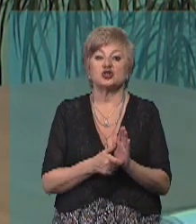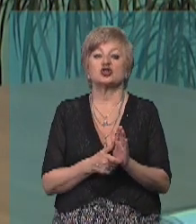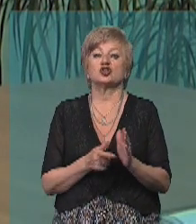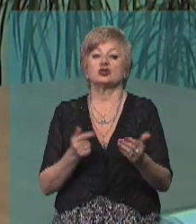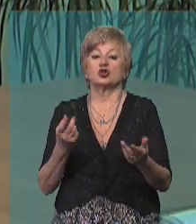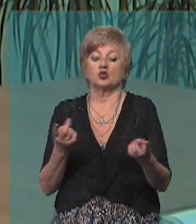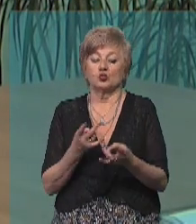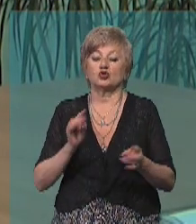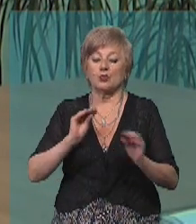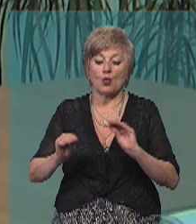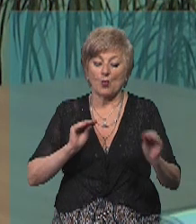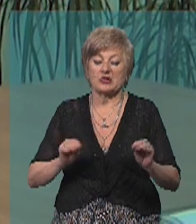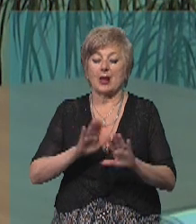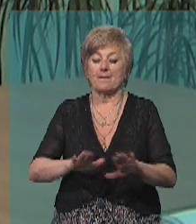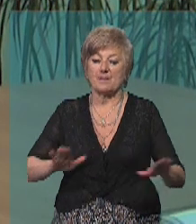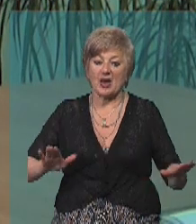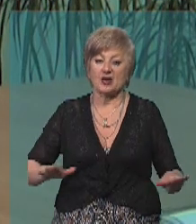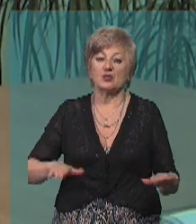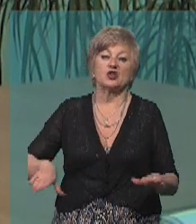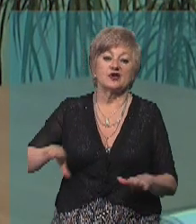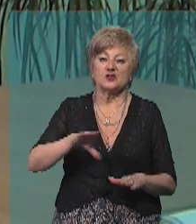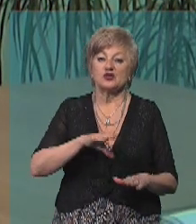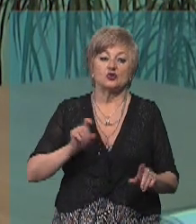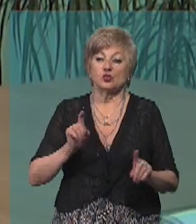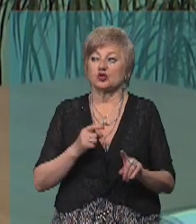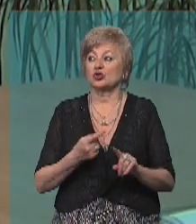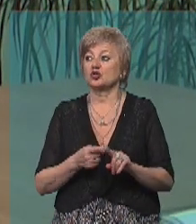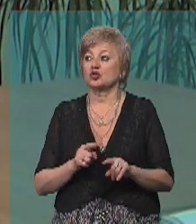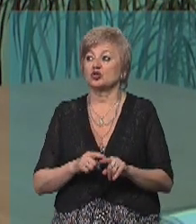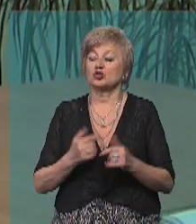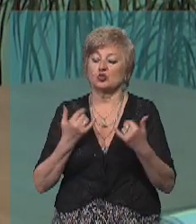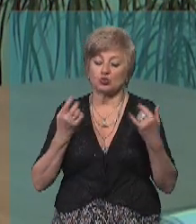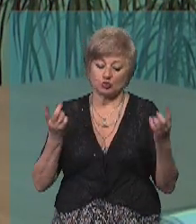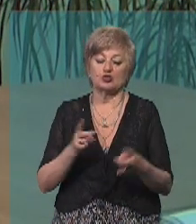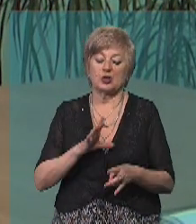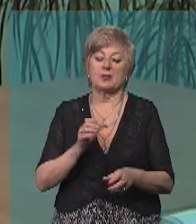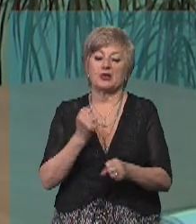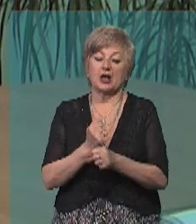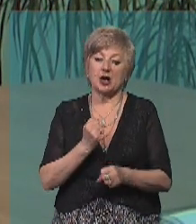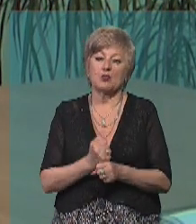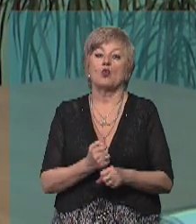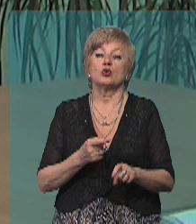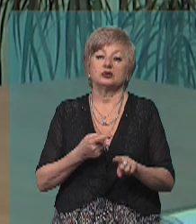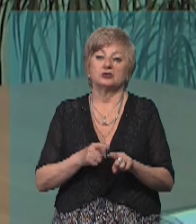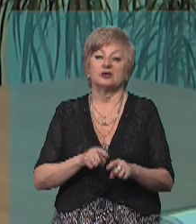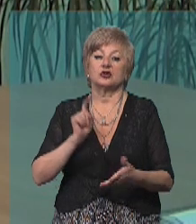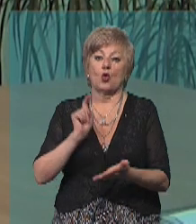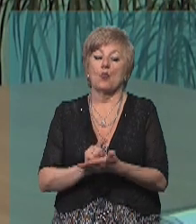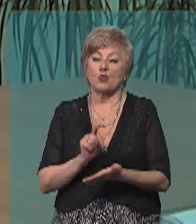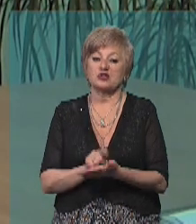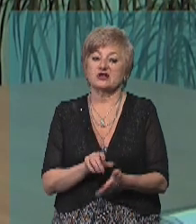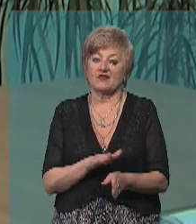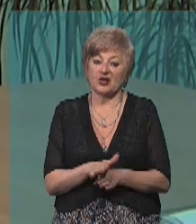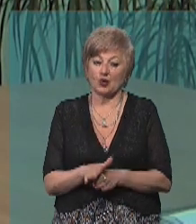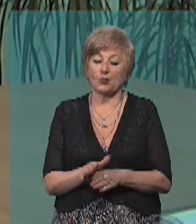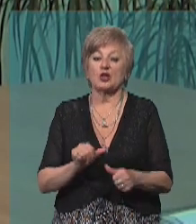відповідним обладнанням, меблями, всім, що необхідно для роботи, для виконання своїх службових обов'язків.